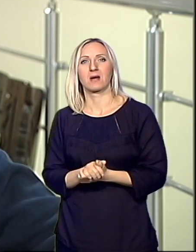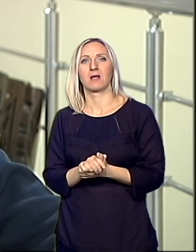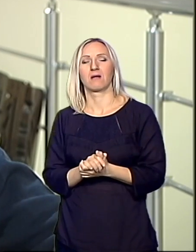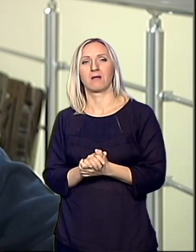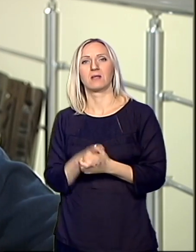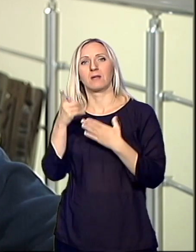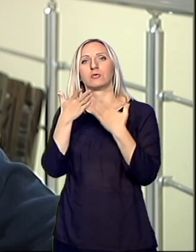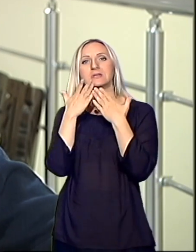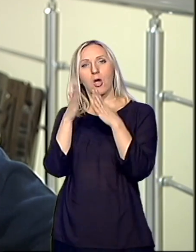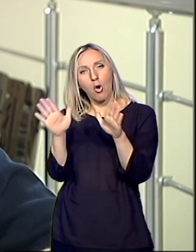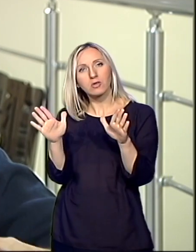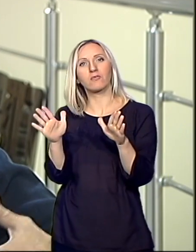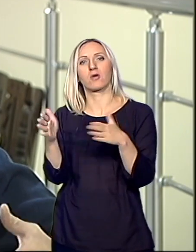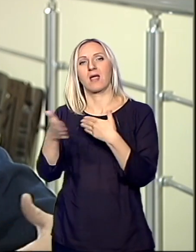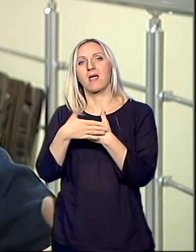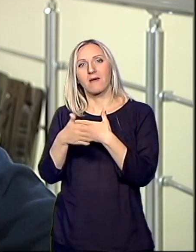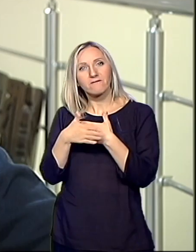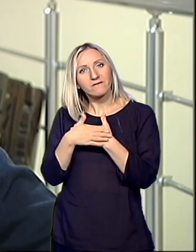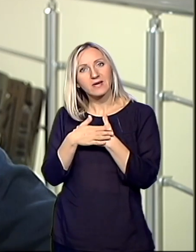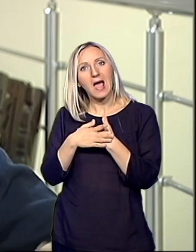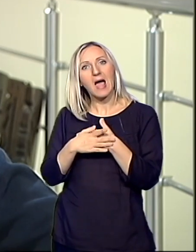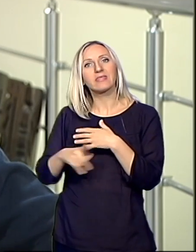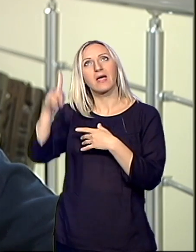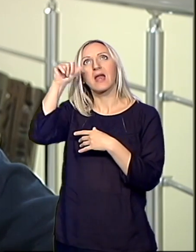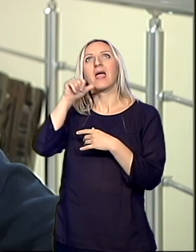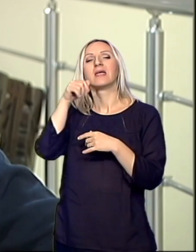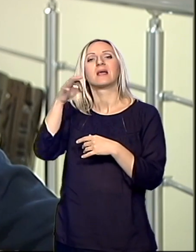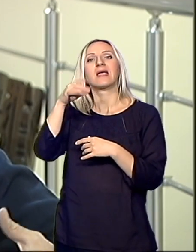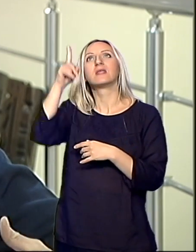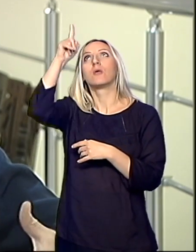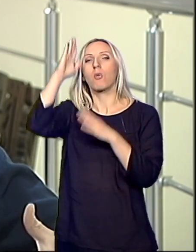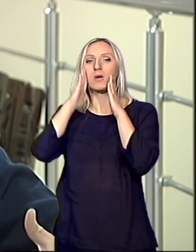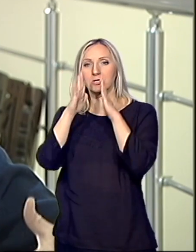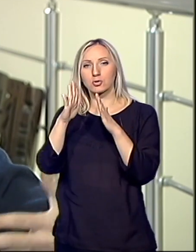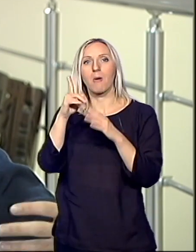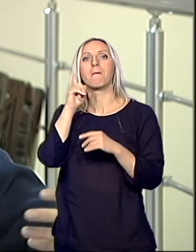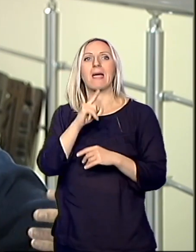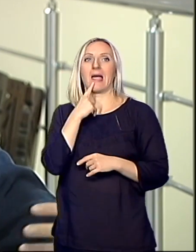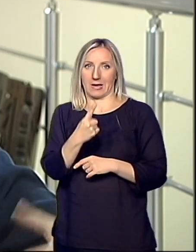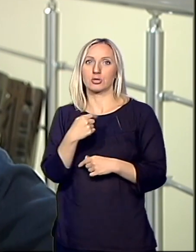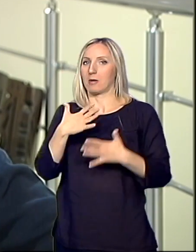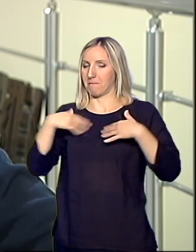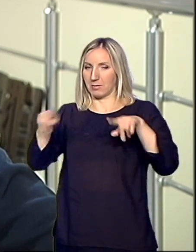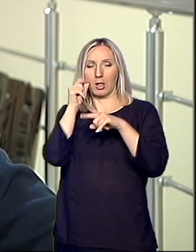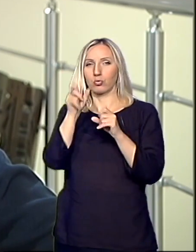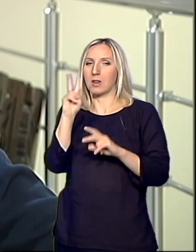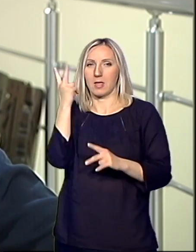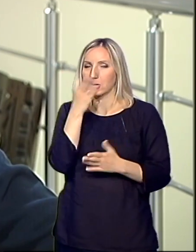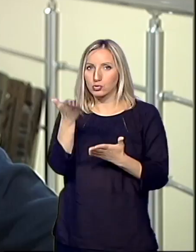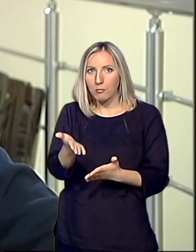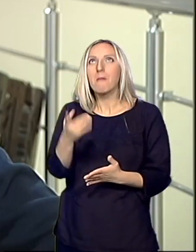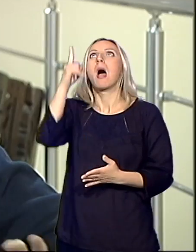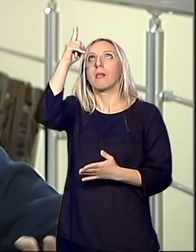otvore vrata raja i da ga jedino Bog razume, kako mu majka kaže, mi te ne razumemo, ali Bog te može jedini